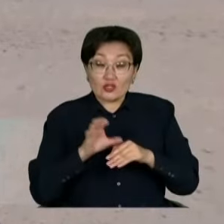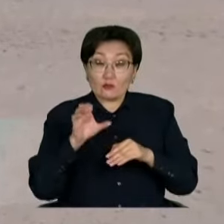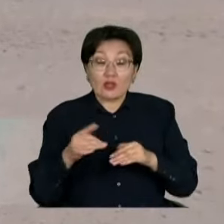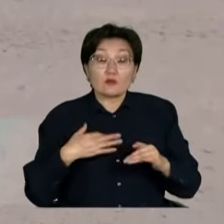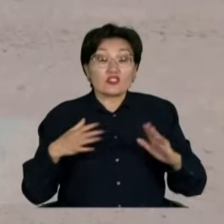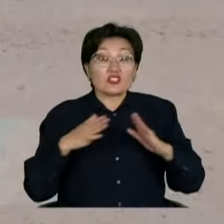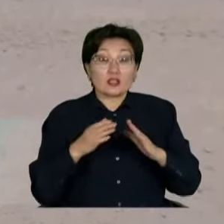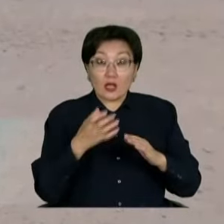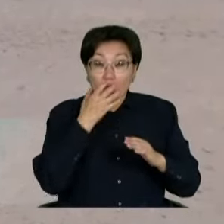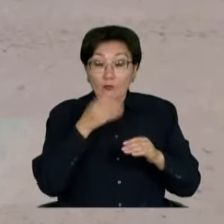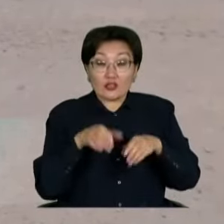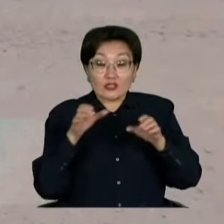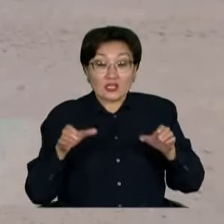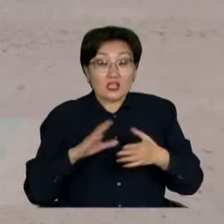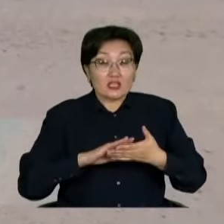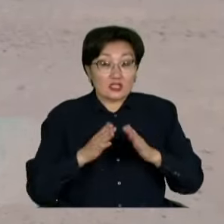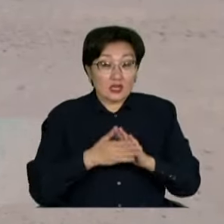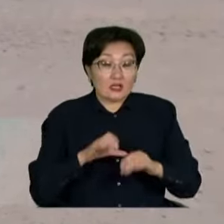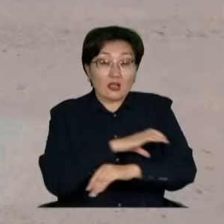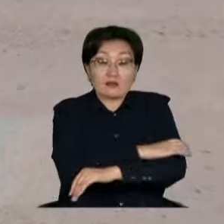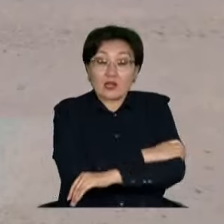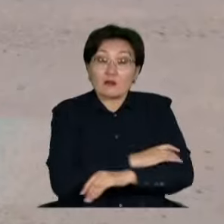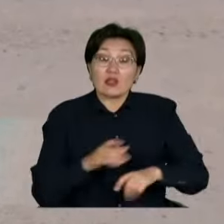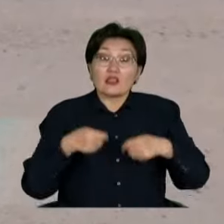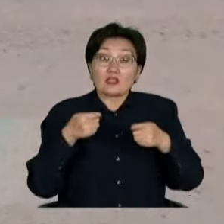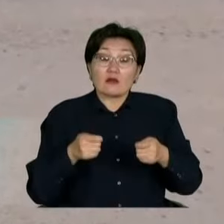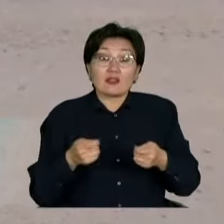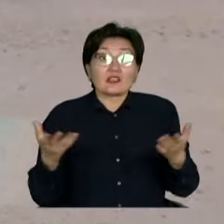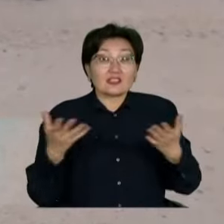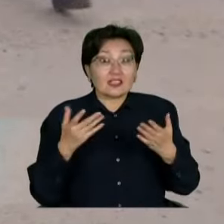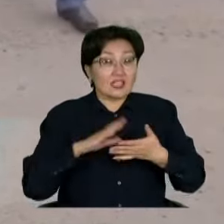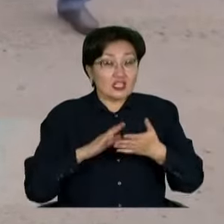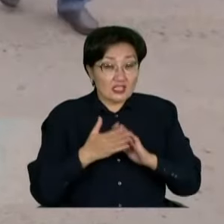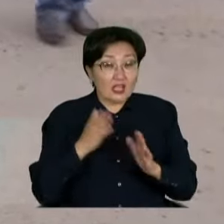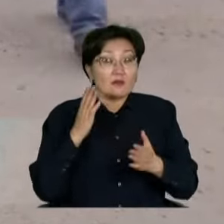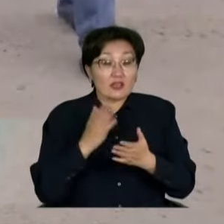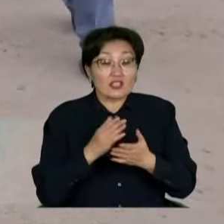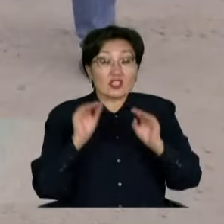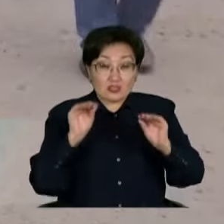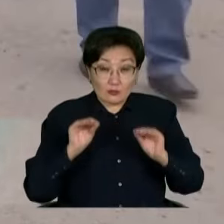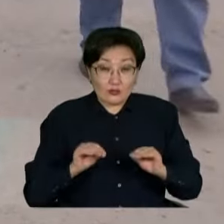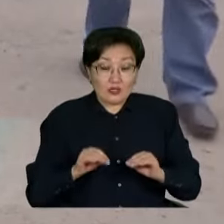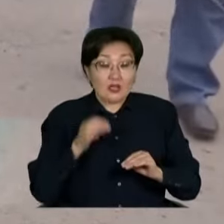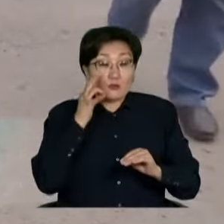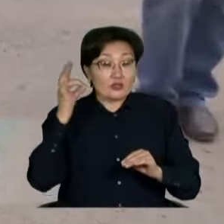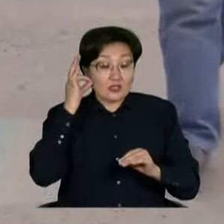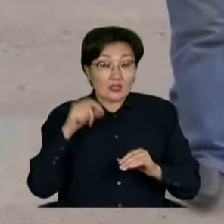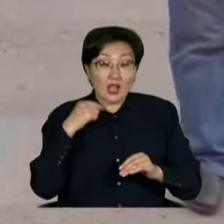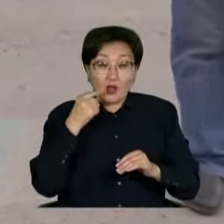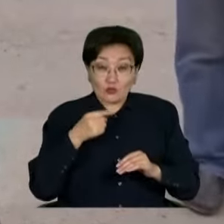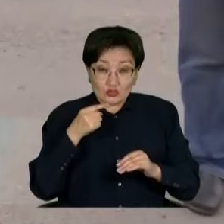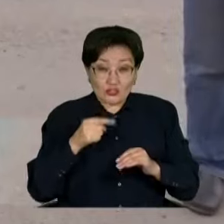домда отопление жағдайы, давлениесі, аппаратқа подача қандай жағдайда екенін жазып мінекей документіміз бар қолымызда. Ал диспетчерлеріне ауызша телефонды күнде беріп